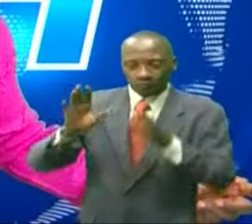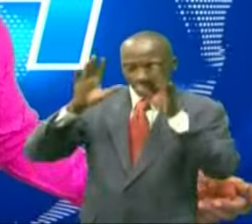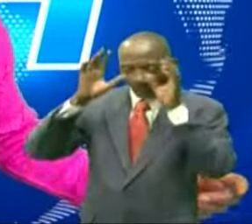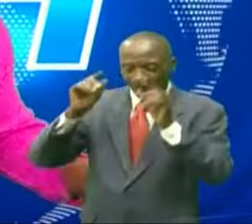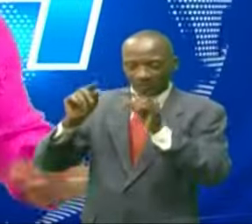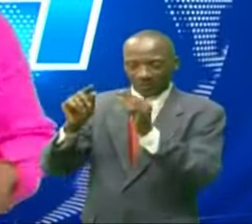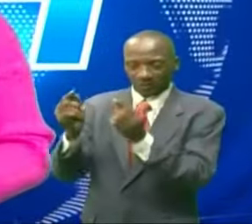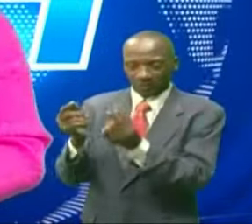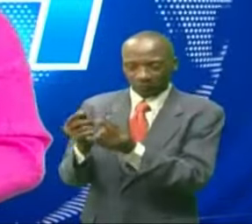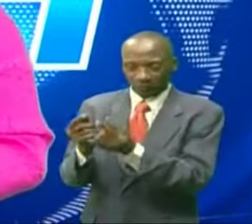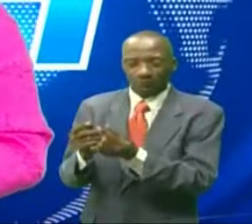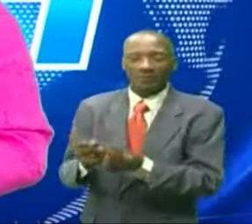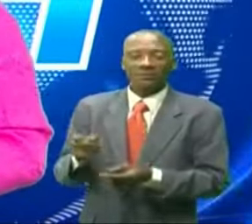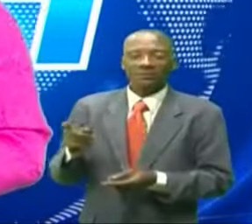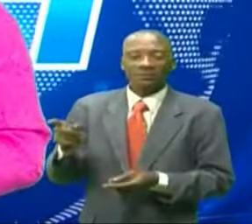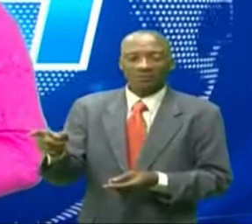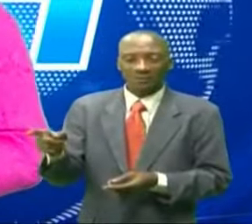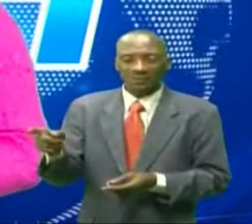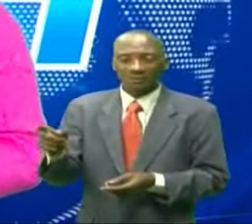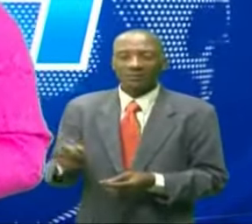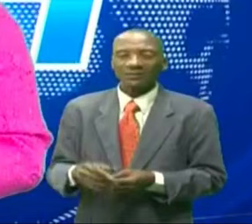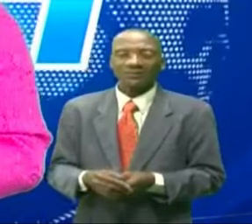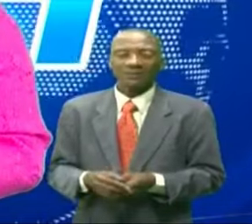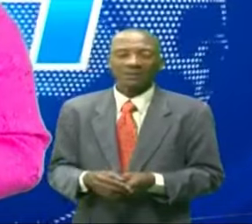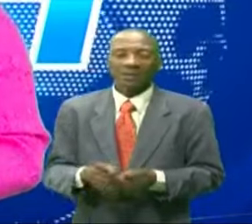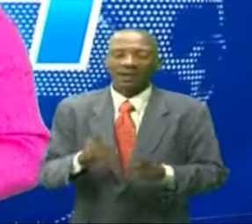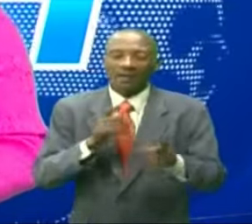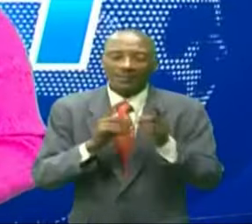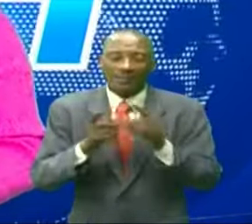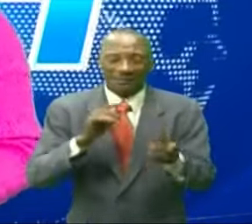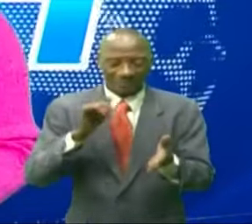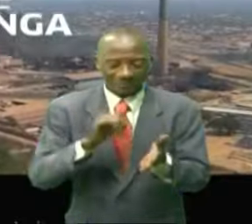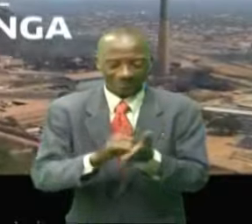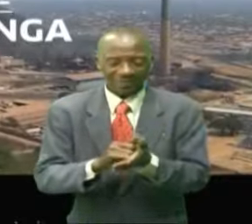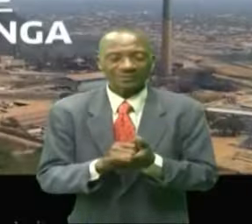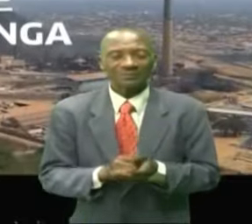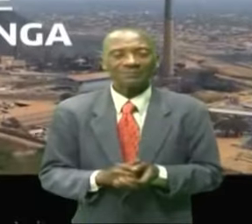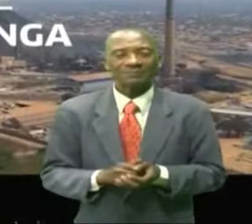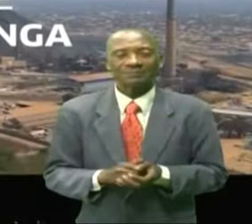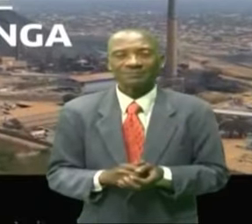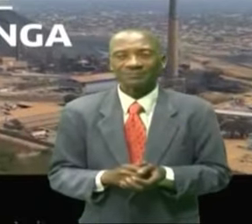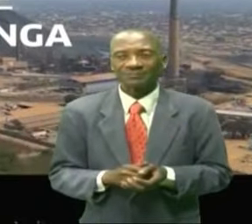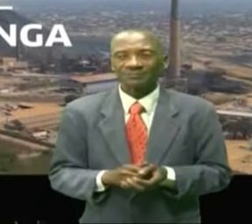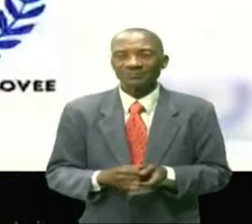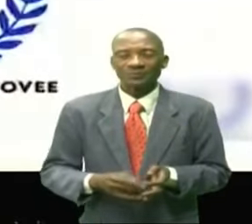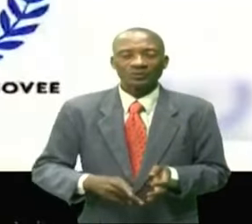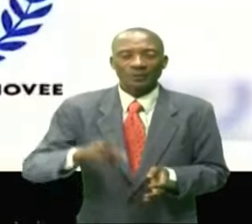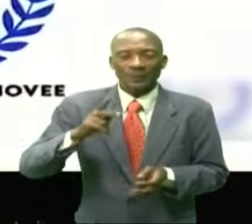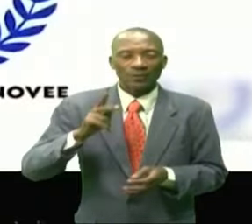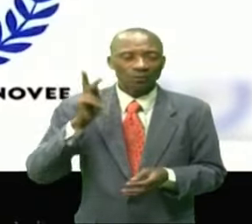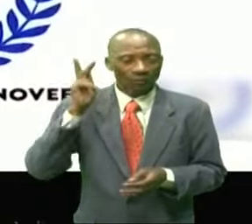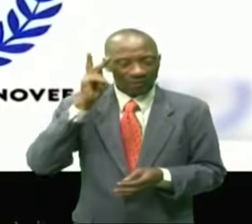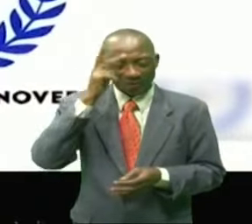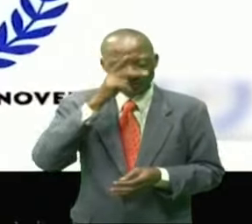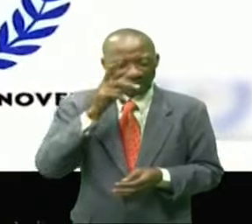à l'éveil patriotique dans ses commentaires de Cédric Enina. Le Katanga et Vision Fatshi rénovée vont